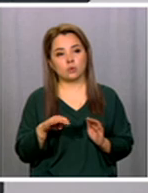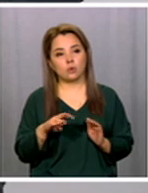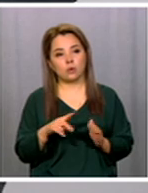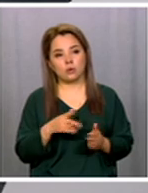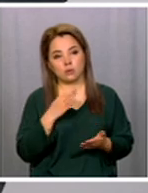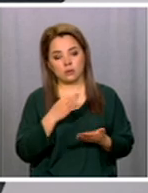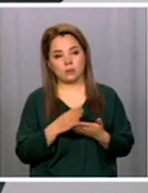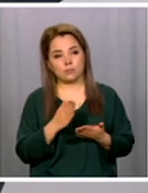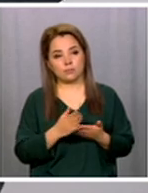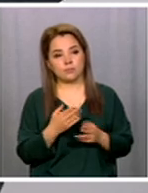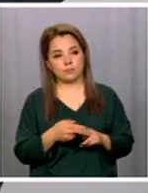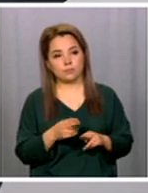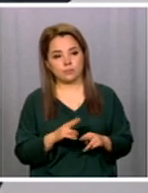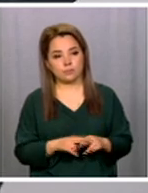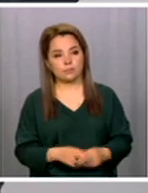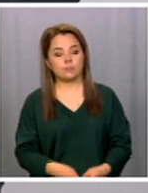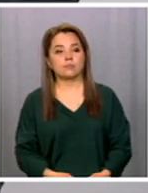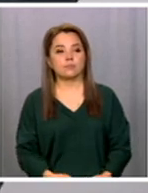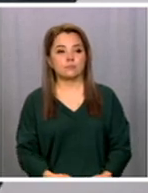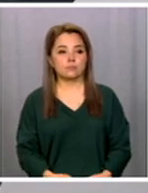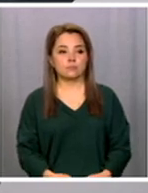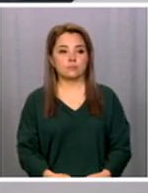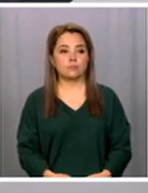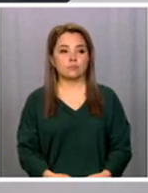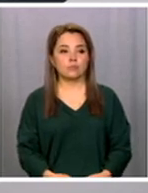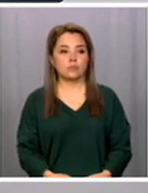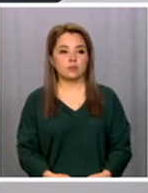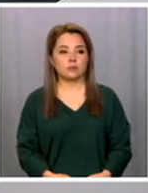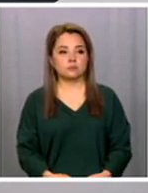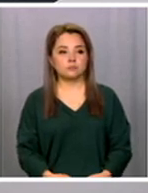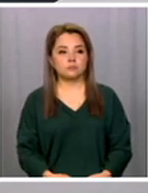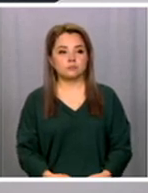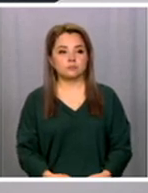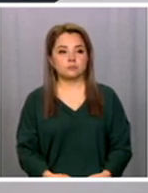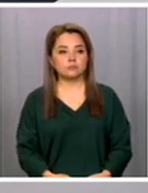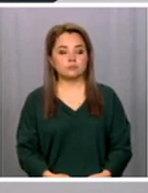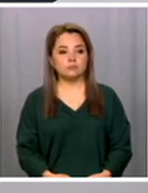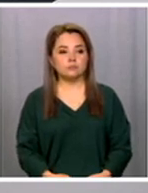мегаджоуль. Яғни балар, бұл есептің жауабы потенциалдық энергиямыз